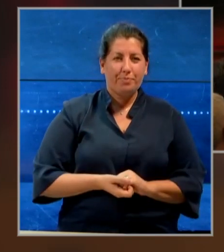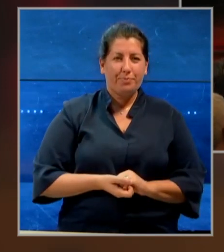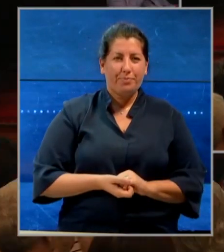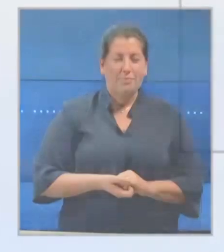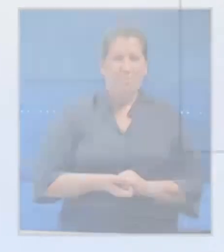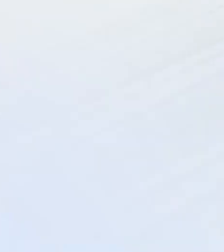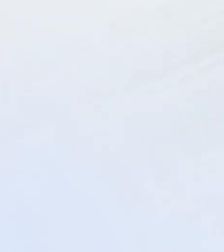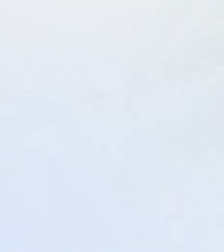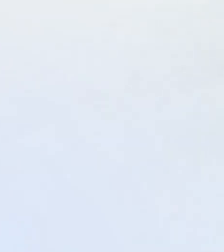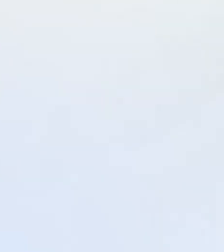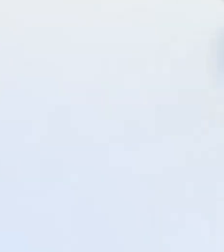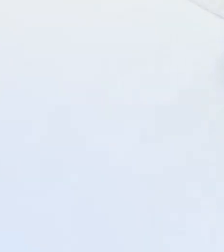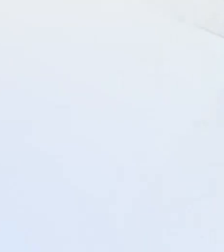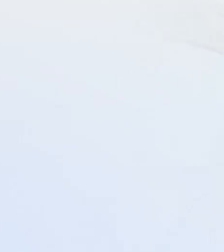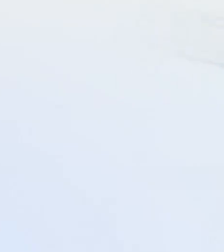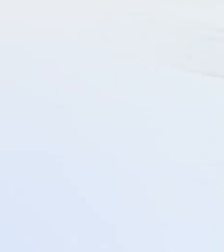Grazie.